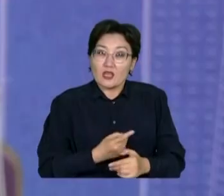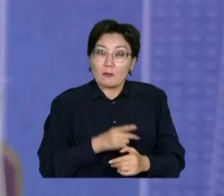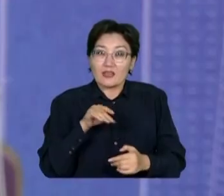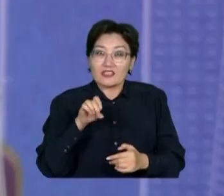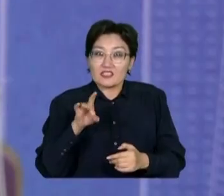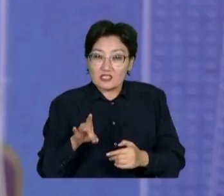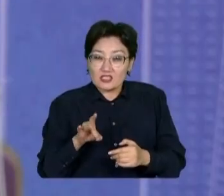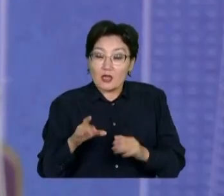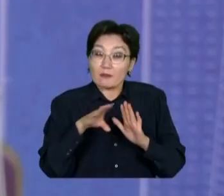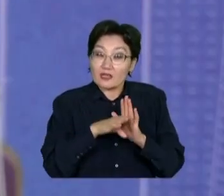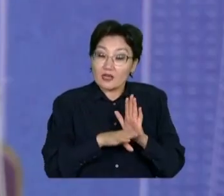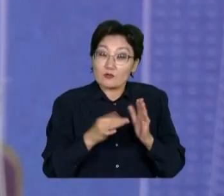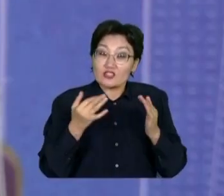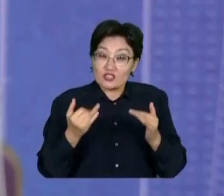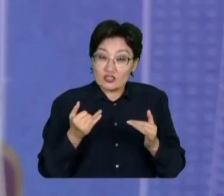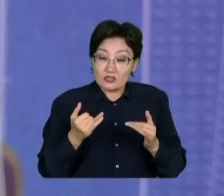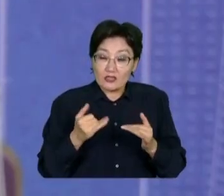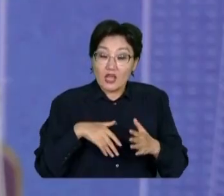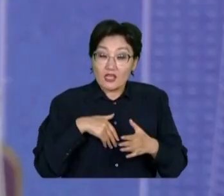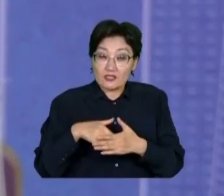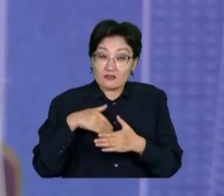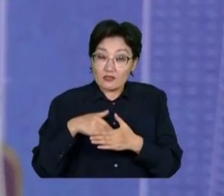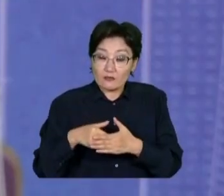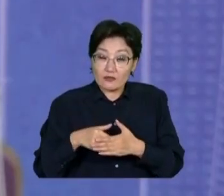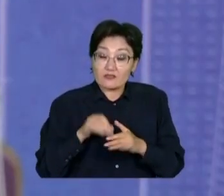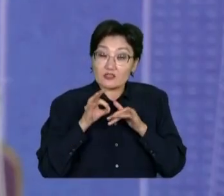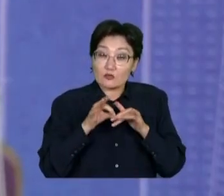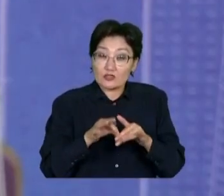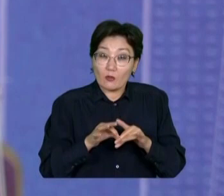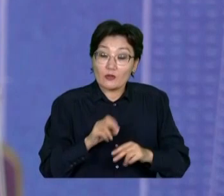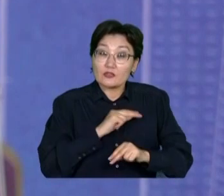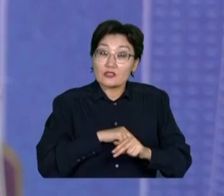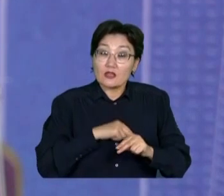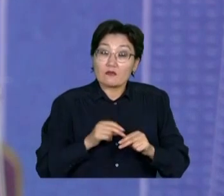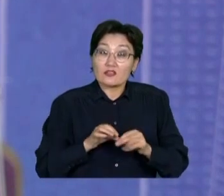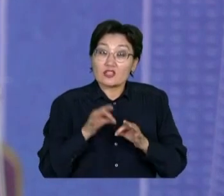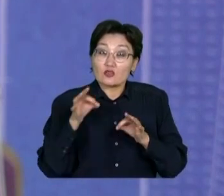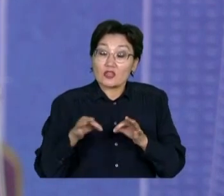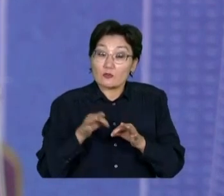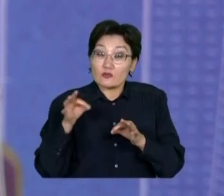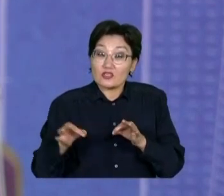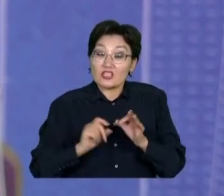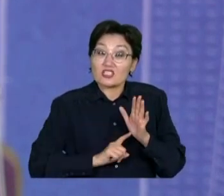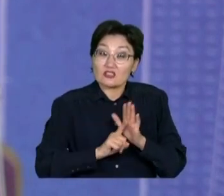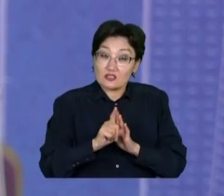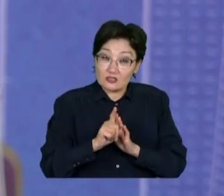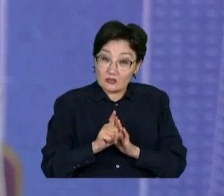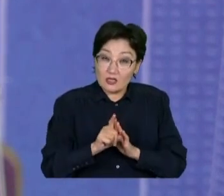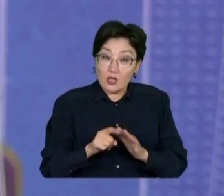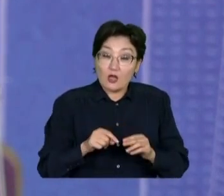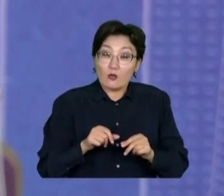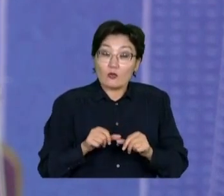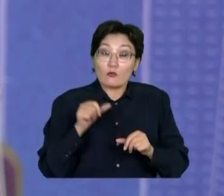программы. Сейчас активным образом идет работа в регионах. Регионы начинают